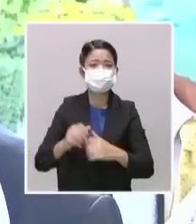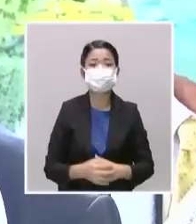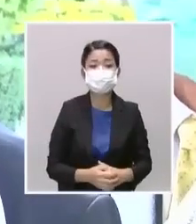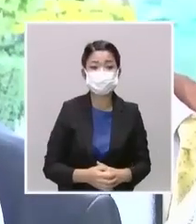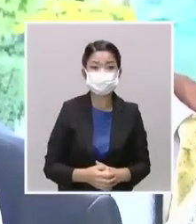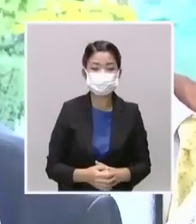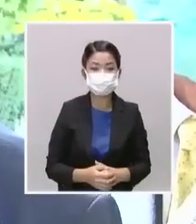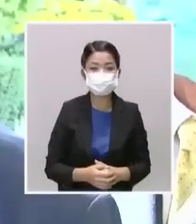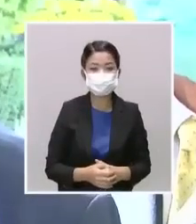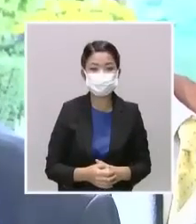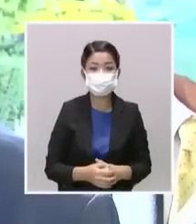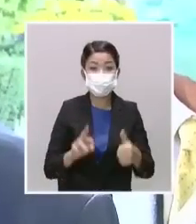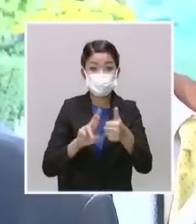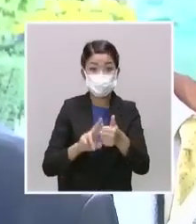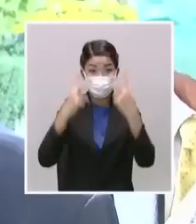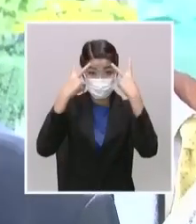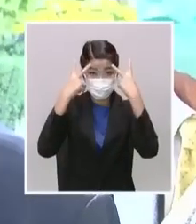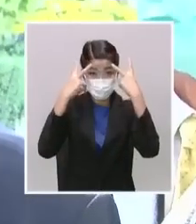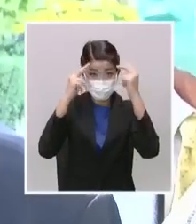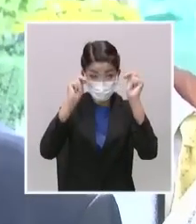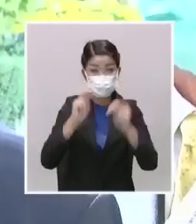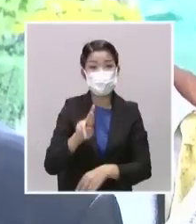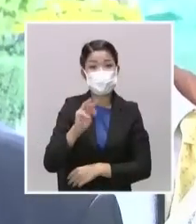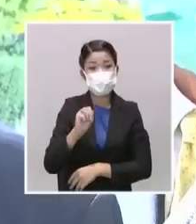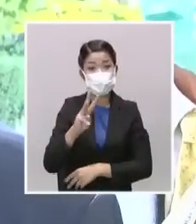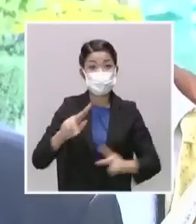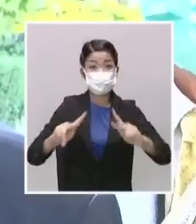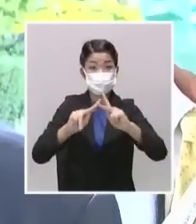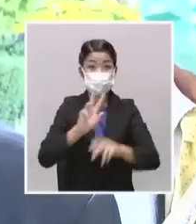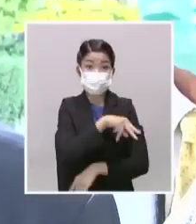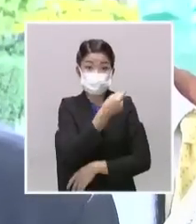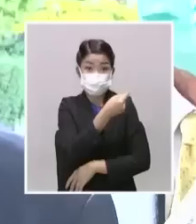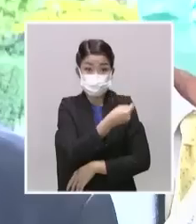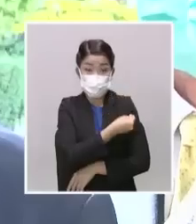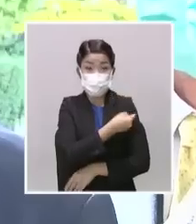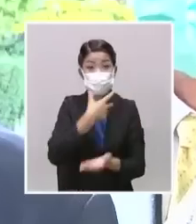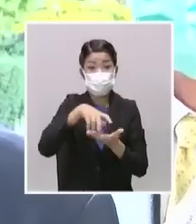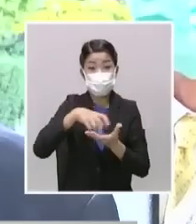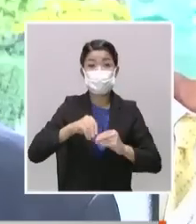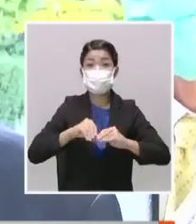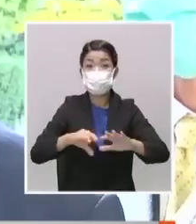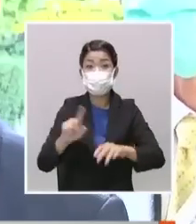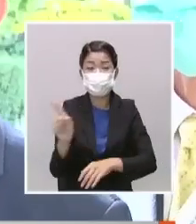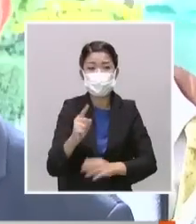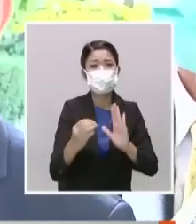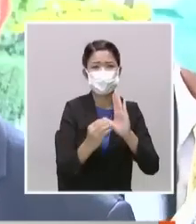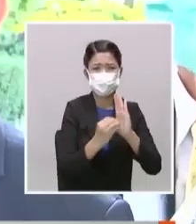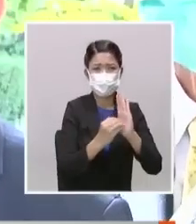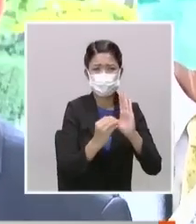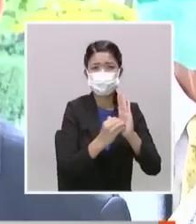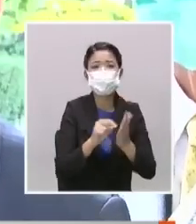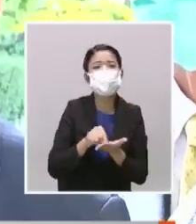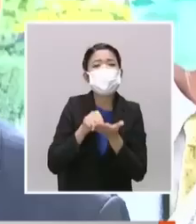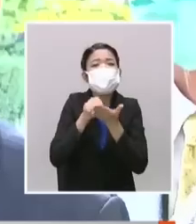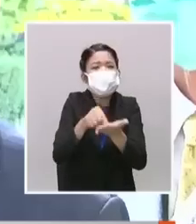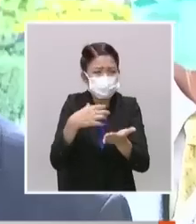นายอนุทินชาญวีรกูลรองนายกรัฐมนตรีและรัฐมนตรีว่าการกระทรวงสาธารณสุขได้กล่าวถึงกรณีที่กรุงเทพมหานครเส